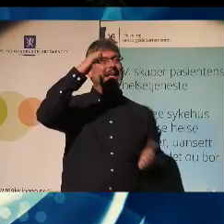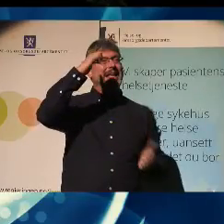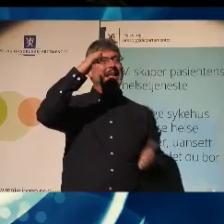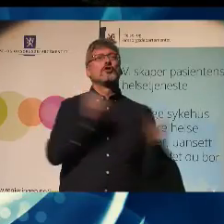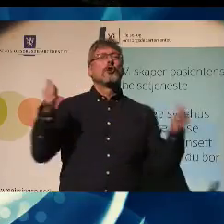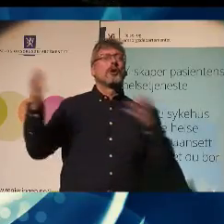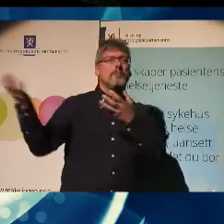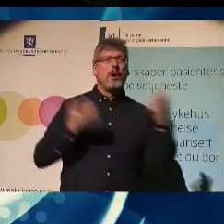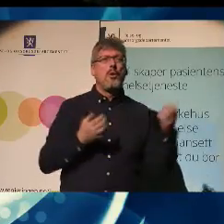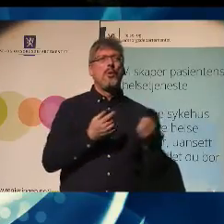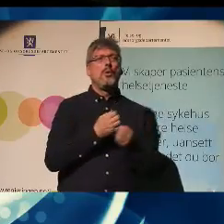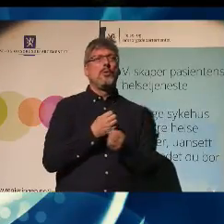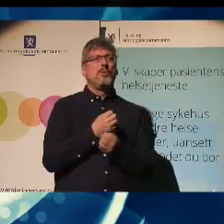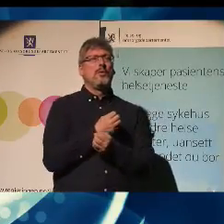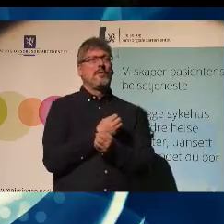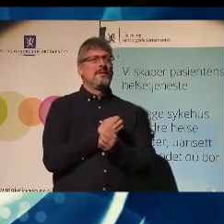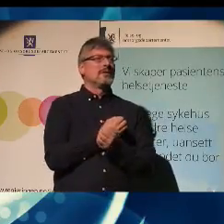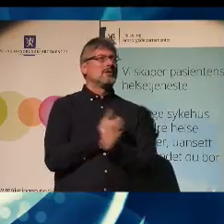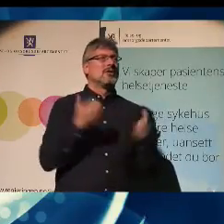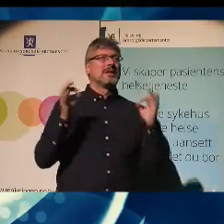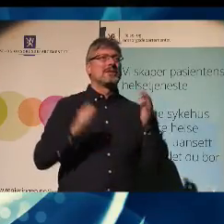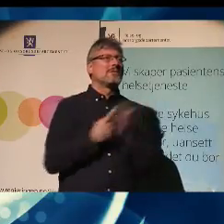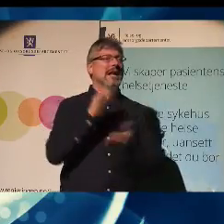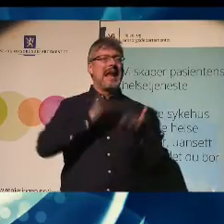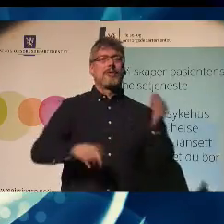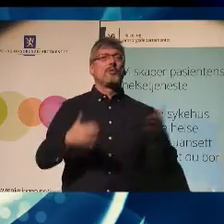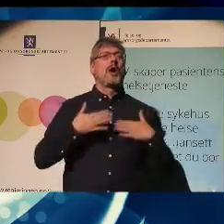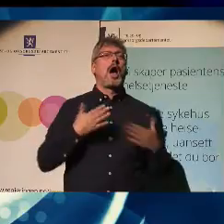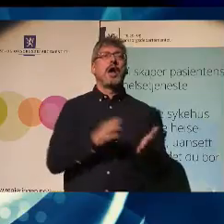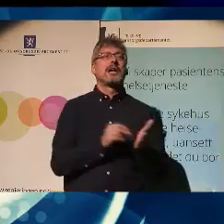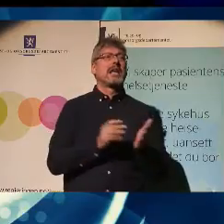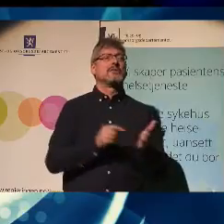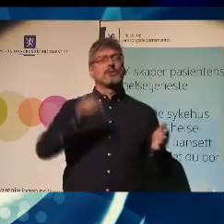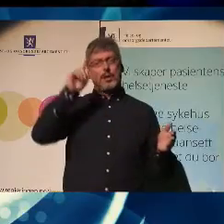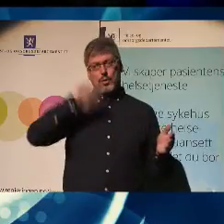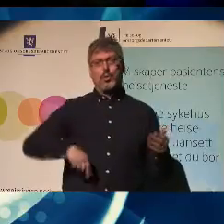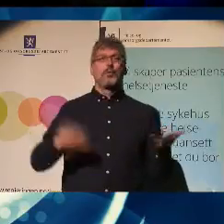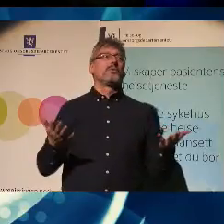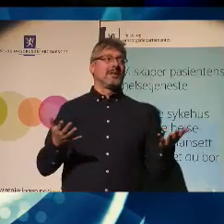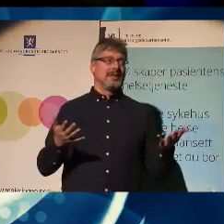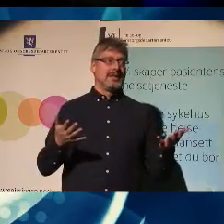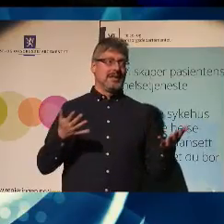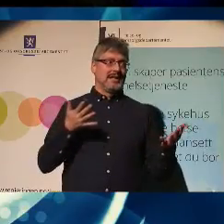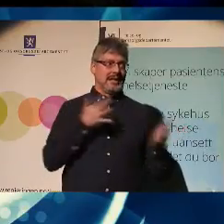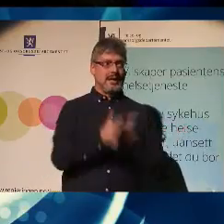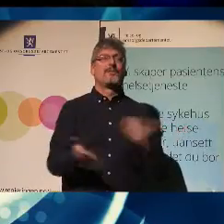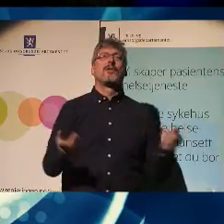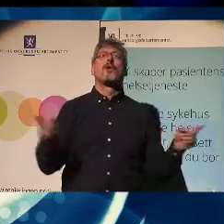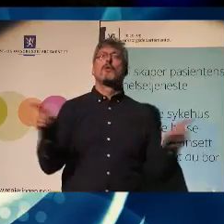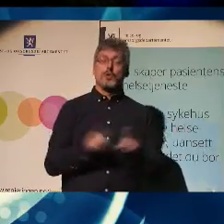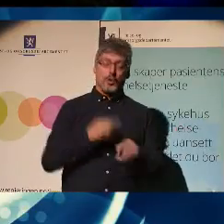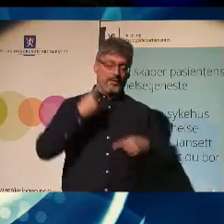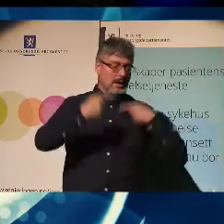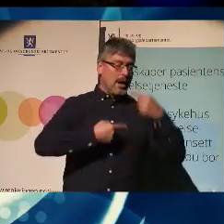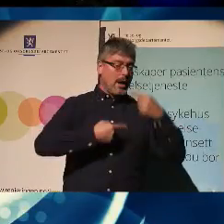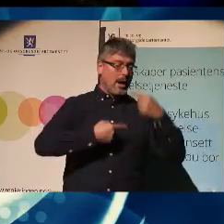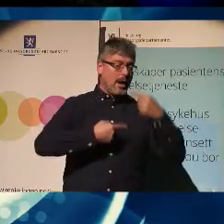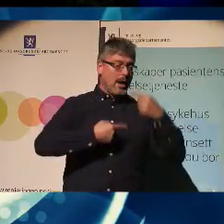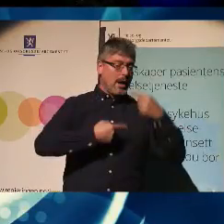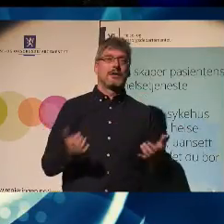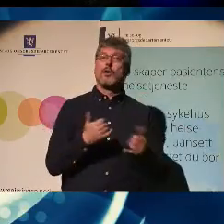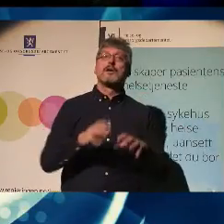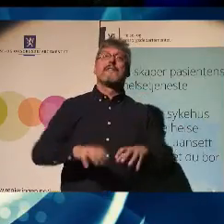større ting som trengs, enn det du har ressurser til å møte. Sånn vil det fortsette å være, og kanskje verre